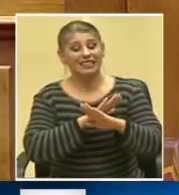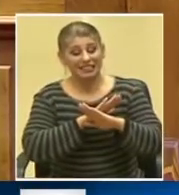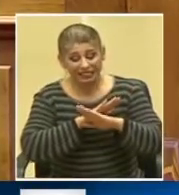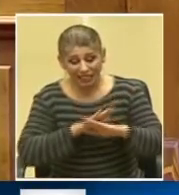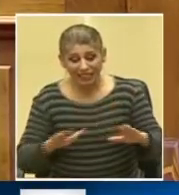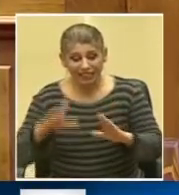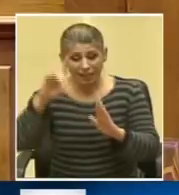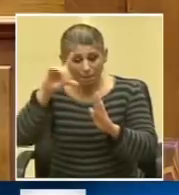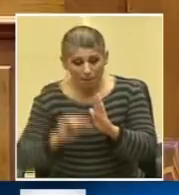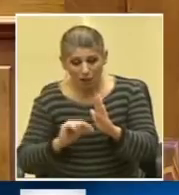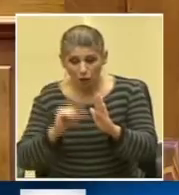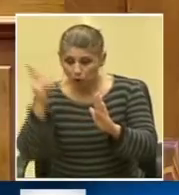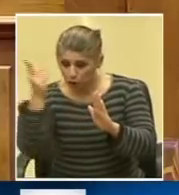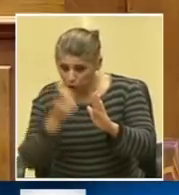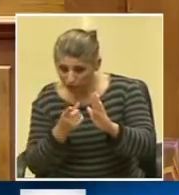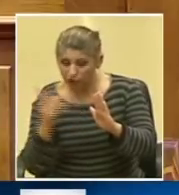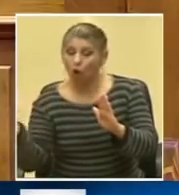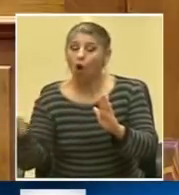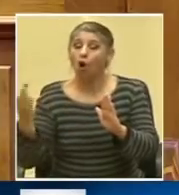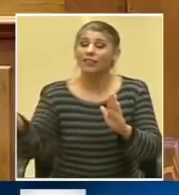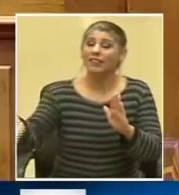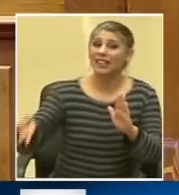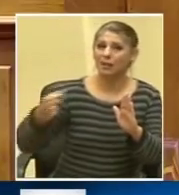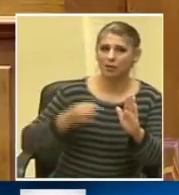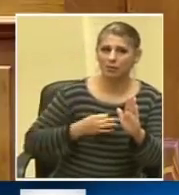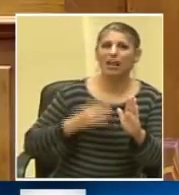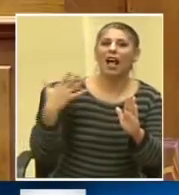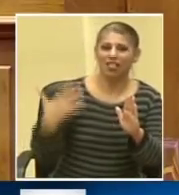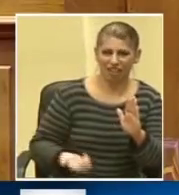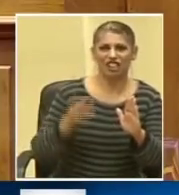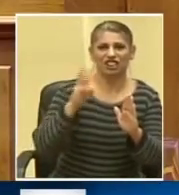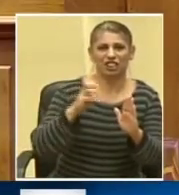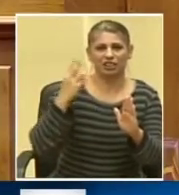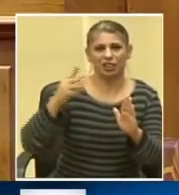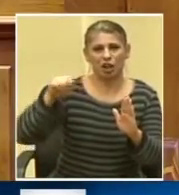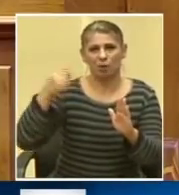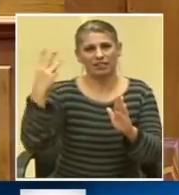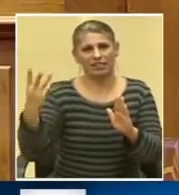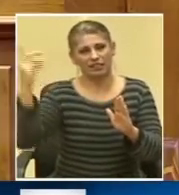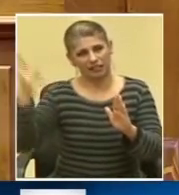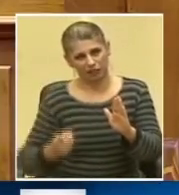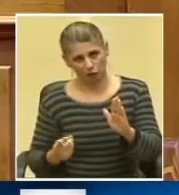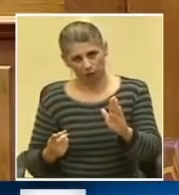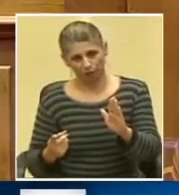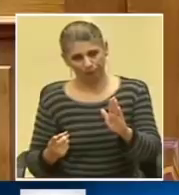συντελεστή, ό,τι και να πείτε, θα είναι 33,3%.